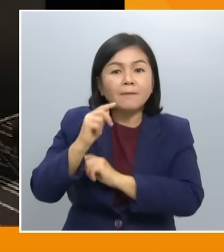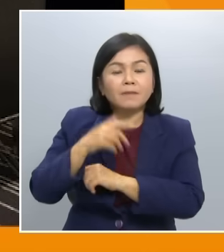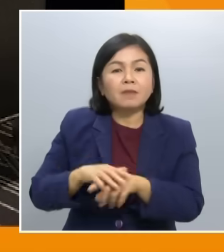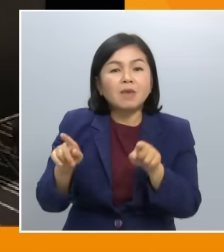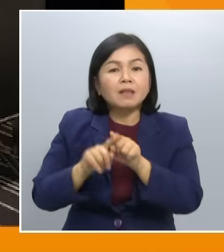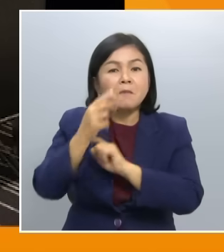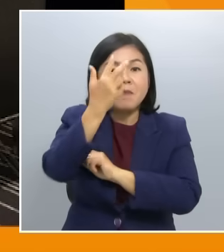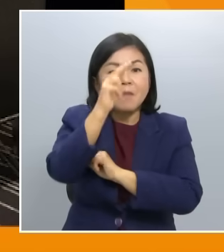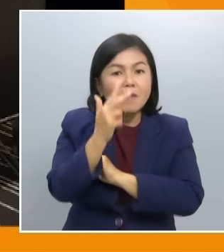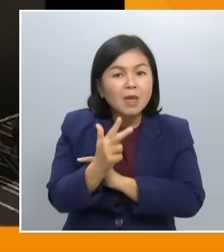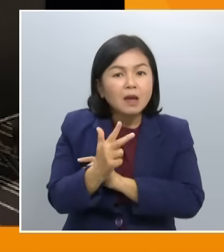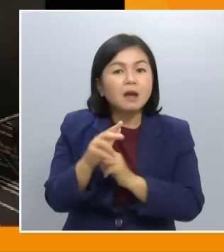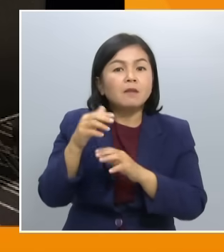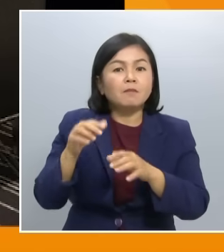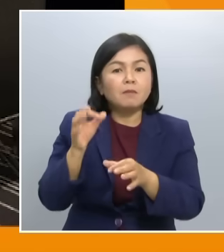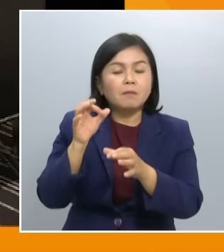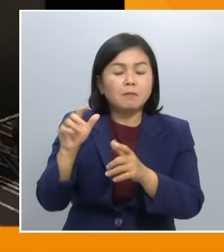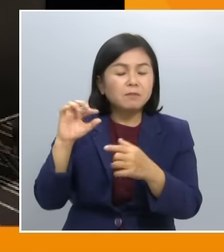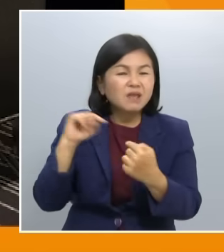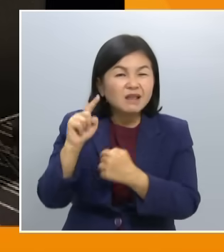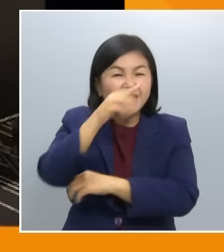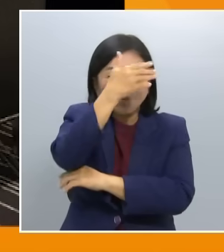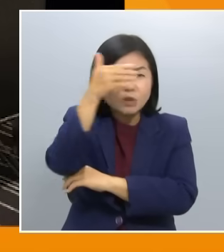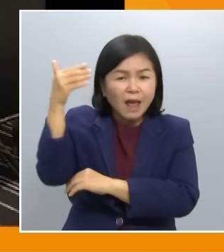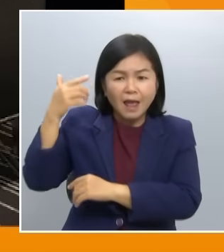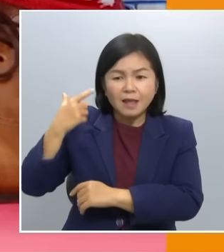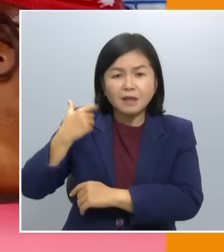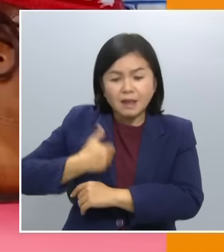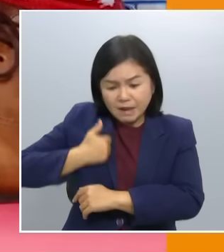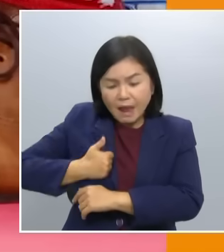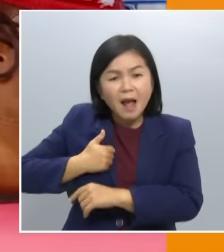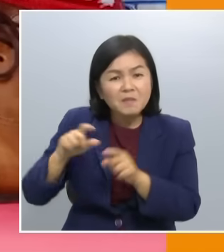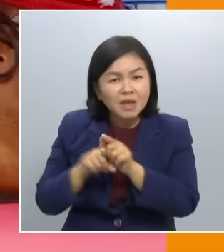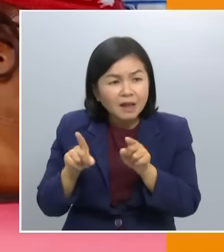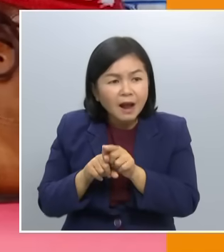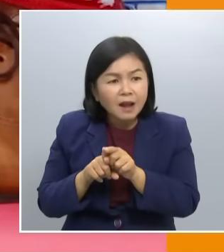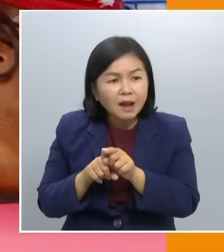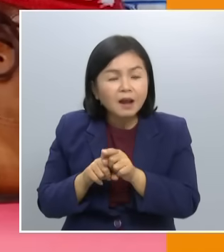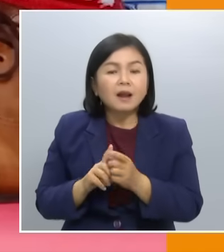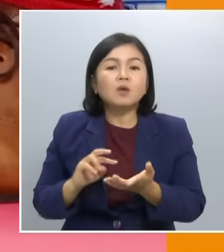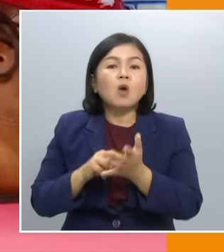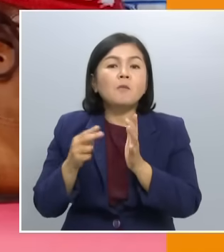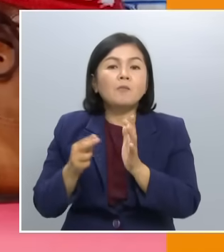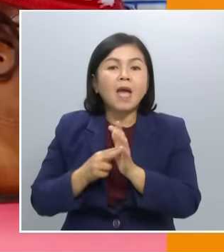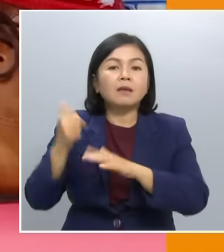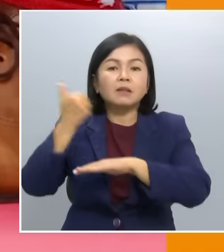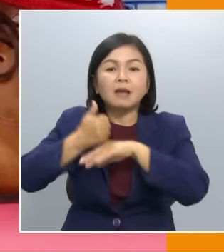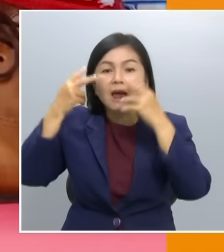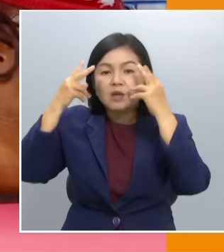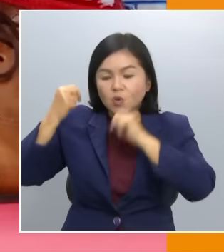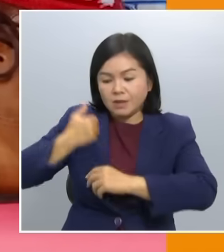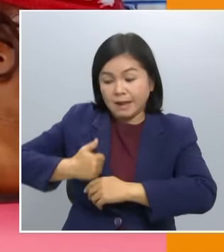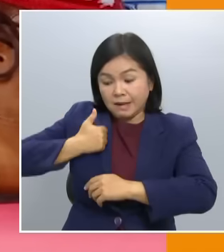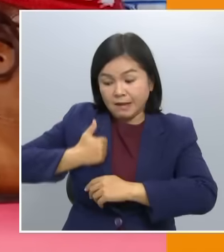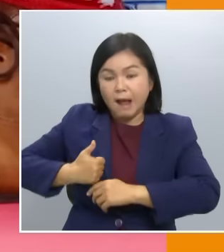ซึ่งเป็นลายในธงชาติแคนาดาน ี่ท่านผู้ชม ตอบรับกัน เพราะฉะนั้นสำหรับแจสตินทรูโดเขาได้ฉ